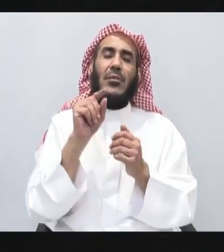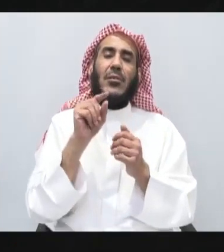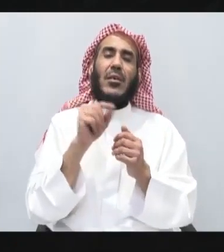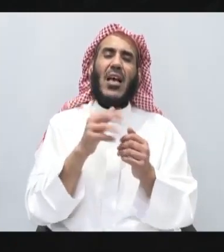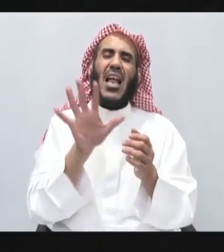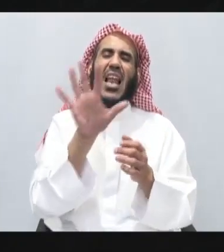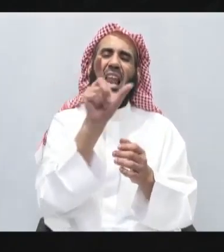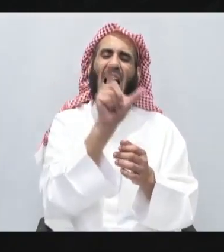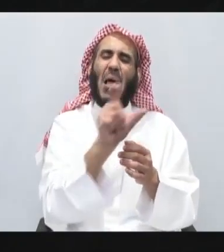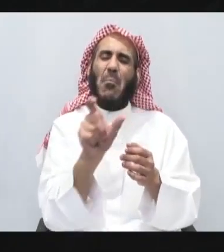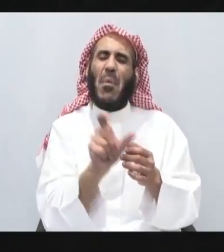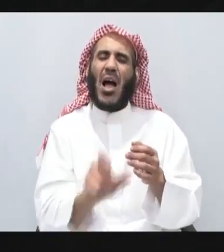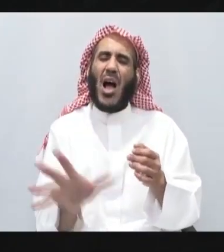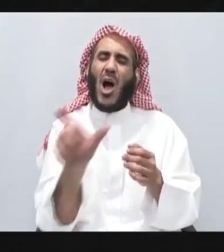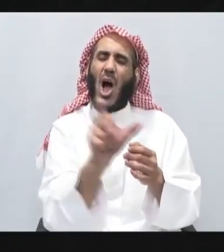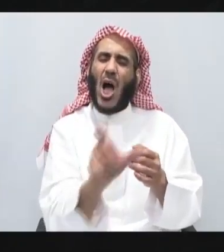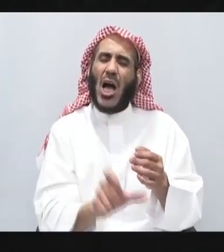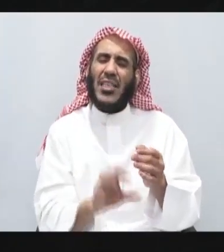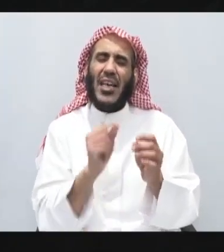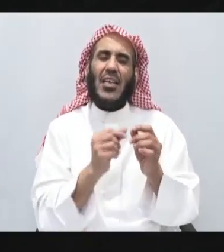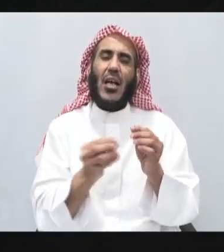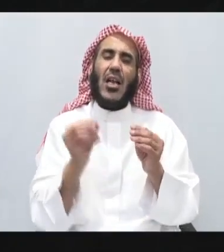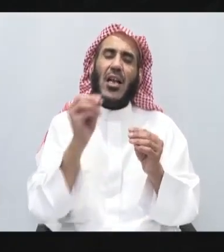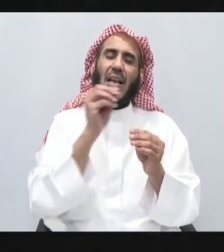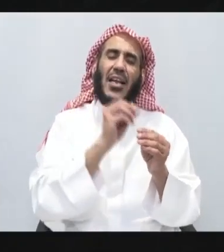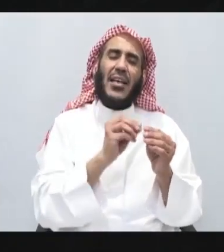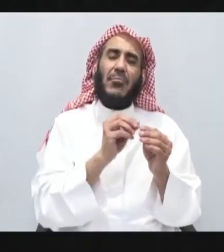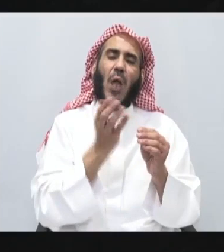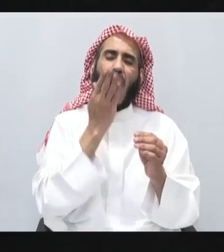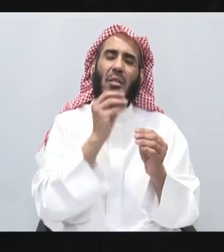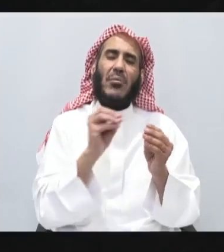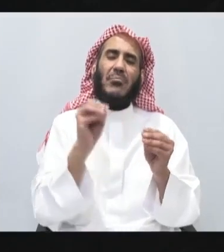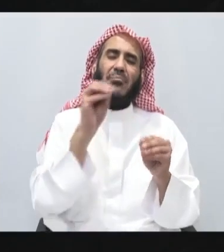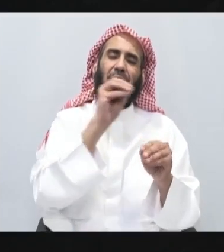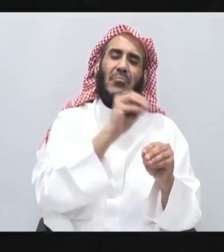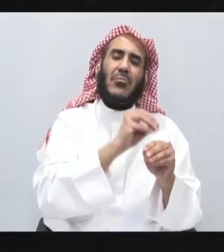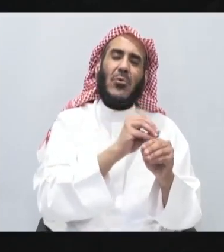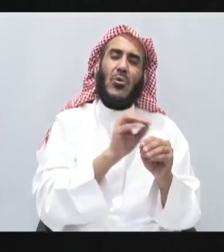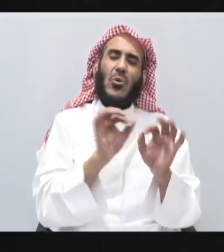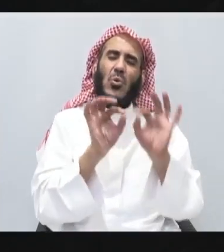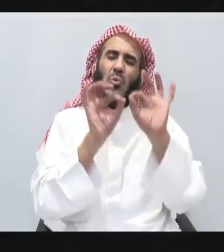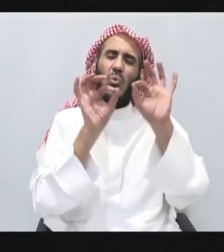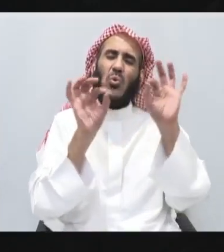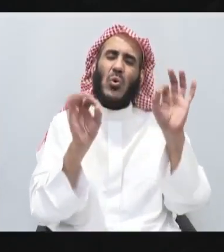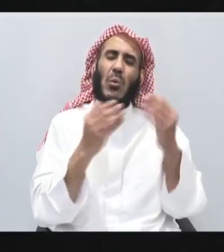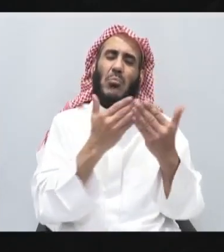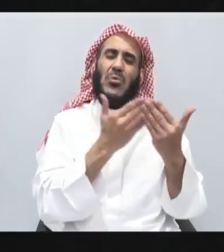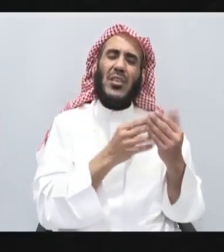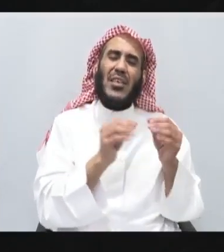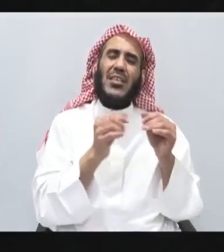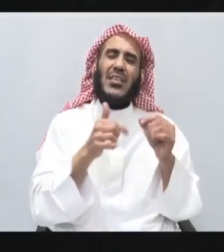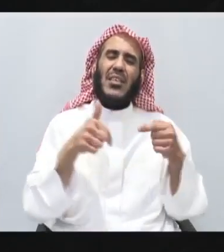الامعاء الدقيقه ينتقل هذا الغذاء الى بسب بوجود الشعيرات او مساعده الشعيرات